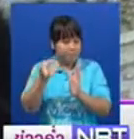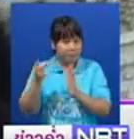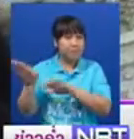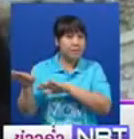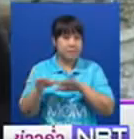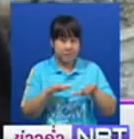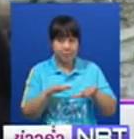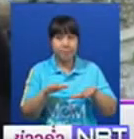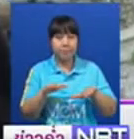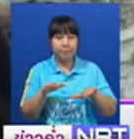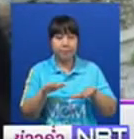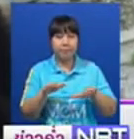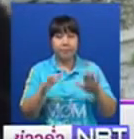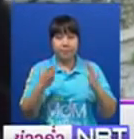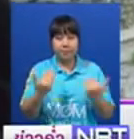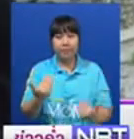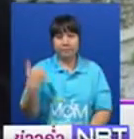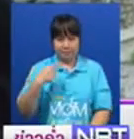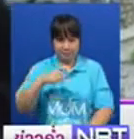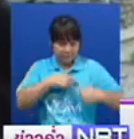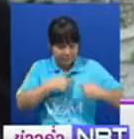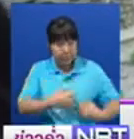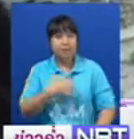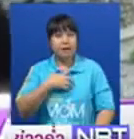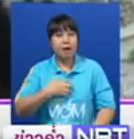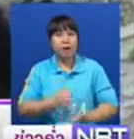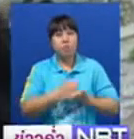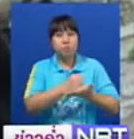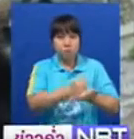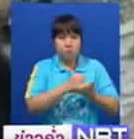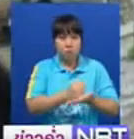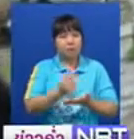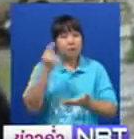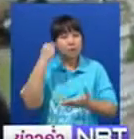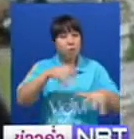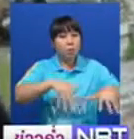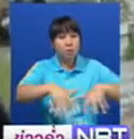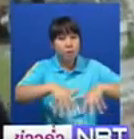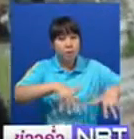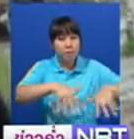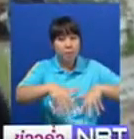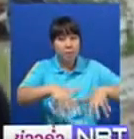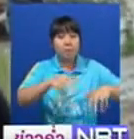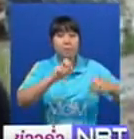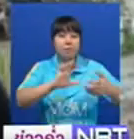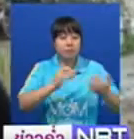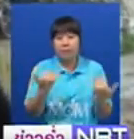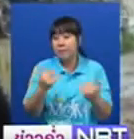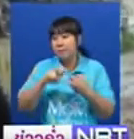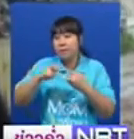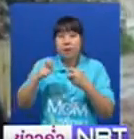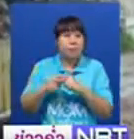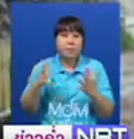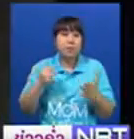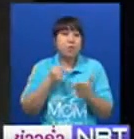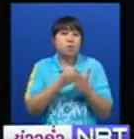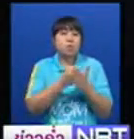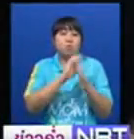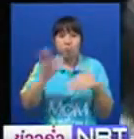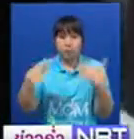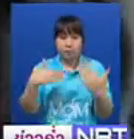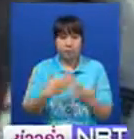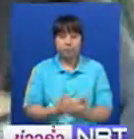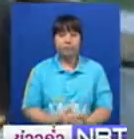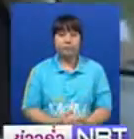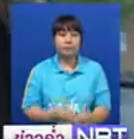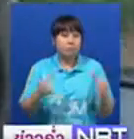ก็จริงๆก็คือส่วนหนึ่งก็อยากที่จะมาช่วยว่าก็คงจะไม่มีปัญหาครับทุกคนก็สู้เต็มที่นะครับ โ